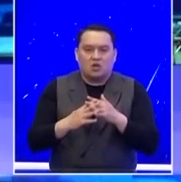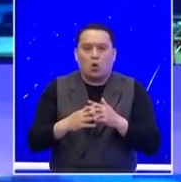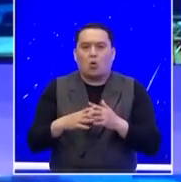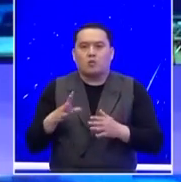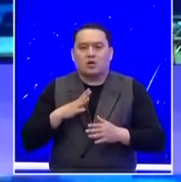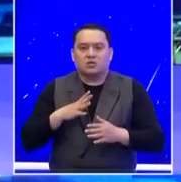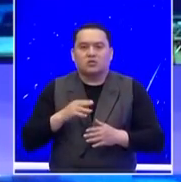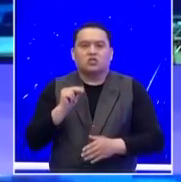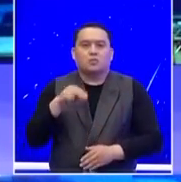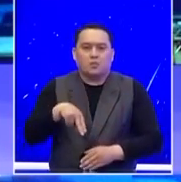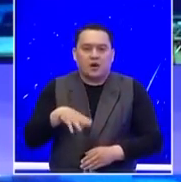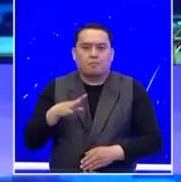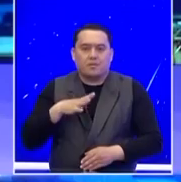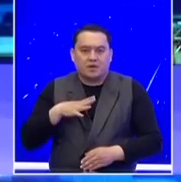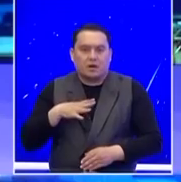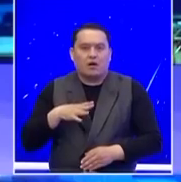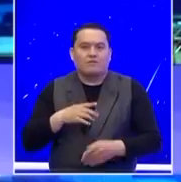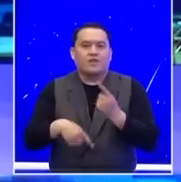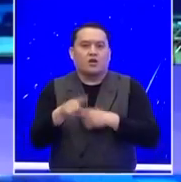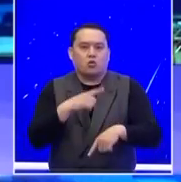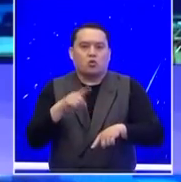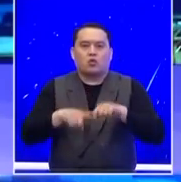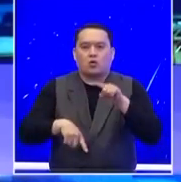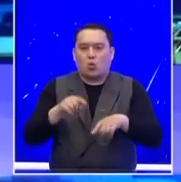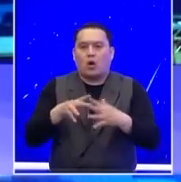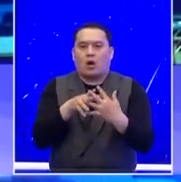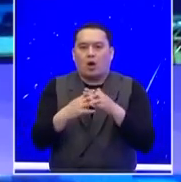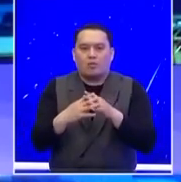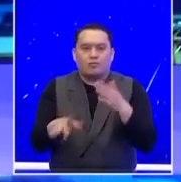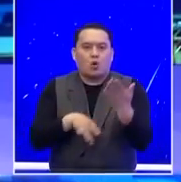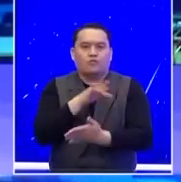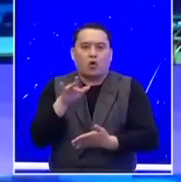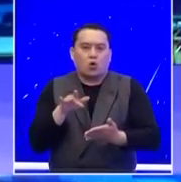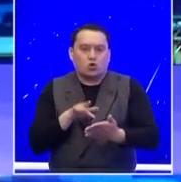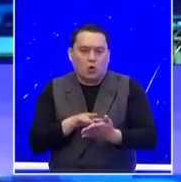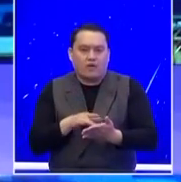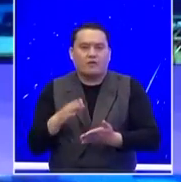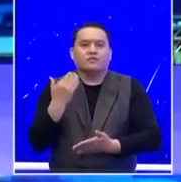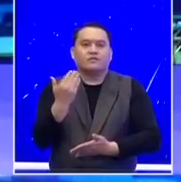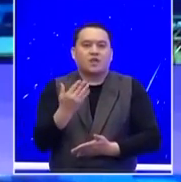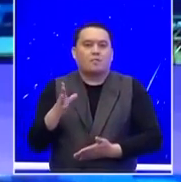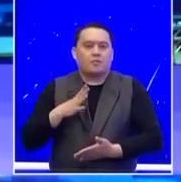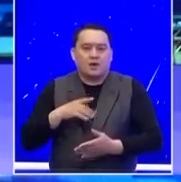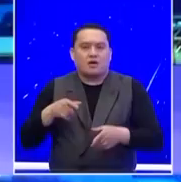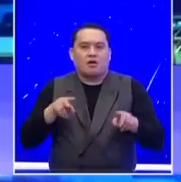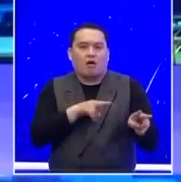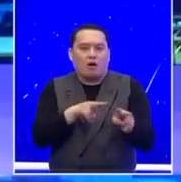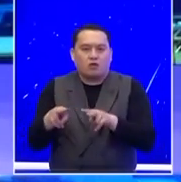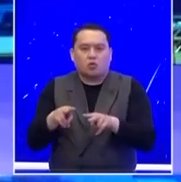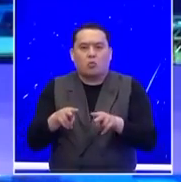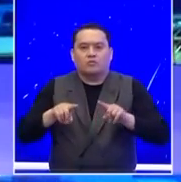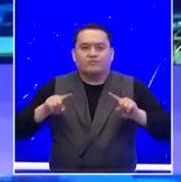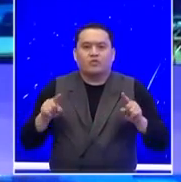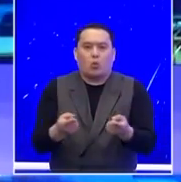округа из-за чрезвычайного положения в стране вернулись в родной аул из больших городов страны. Все они были взяты на контроль и помещены